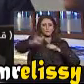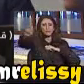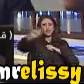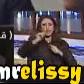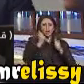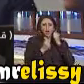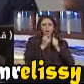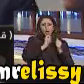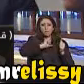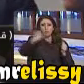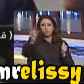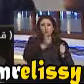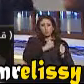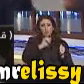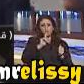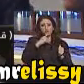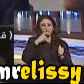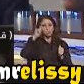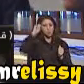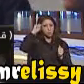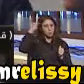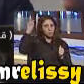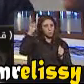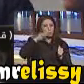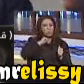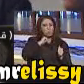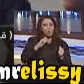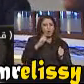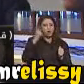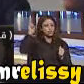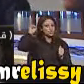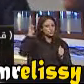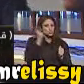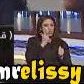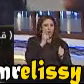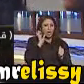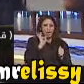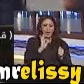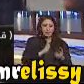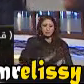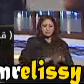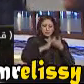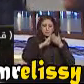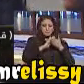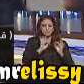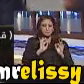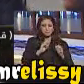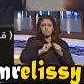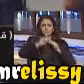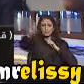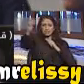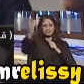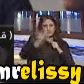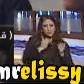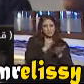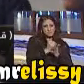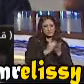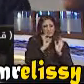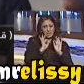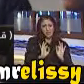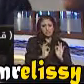مواصلات. انا ارجو ان السيد محافظ سواك يحل الازمة, لكن يعني الحقيقة انا مش عارف اقول ايه الحقيقة. لما يبقى